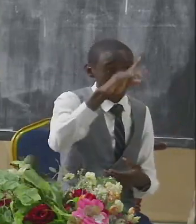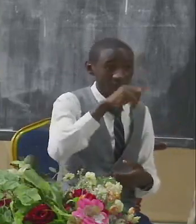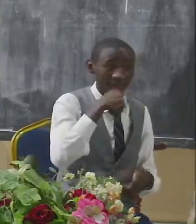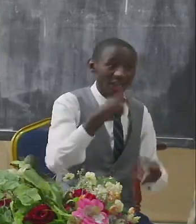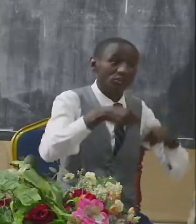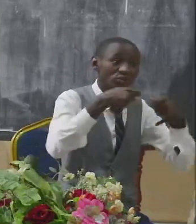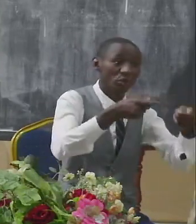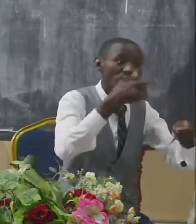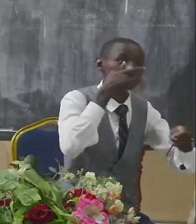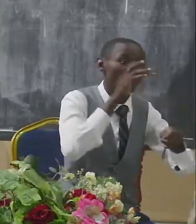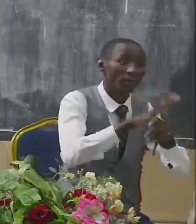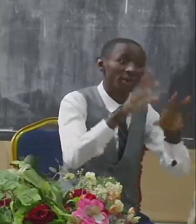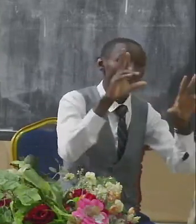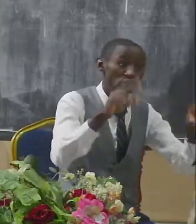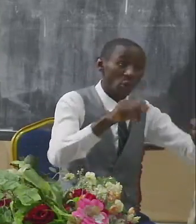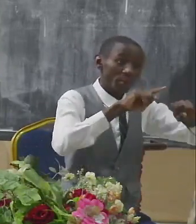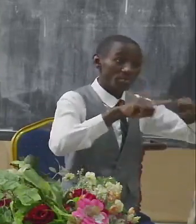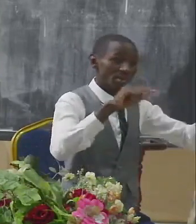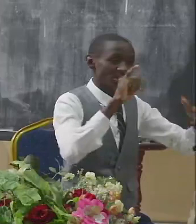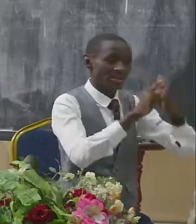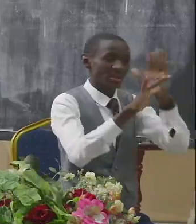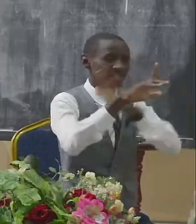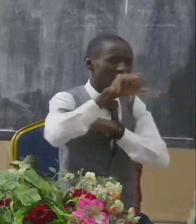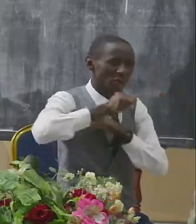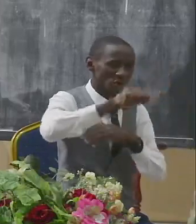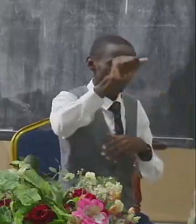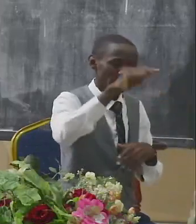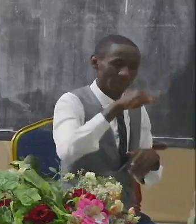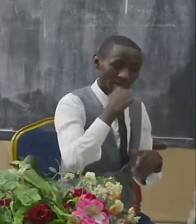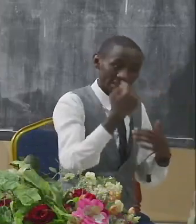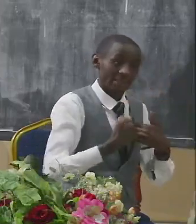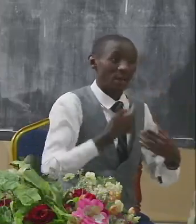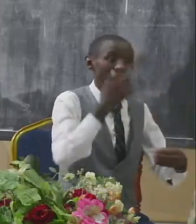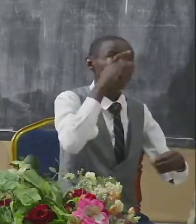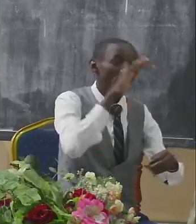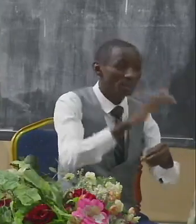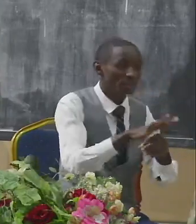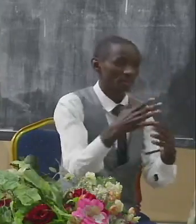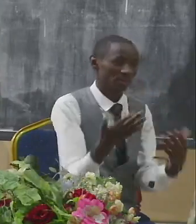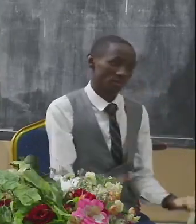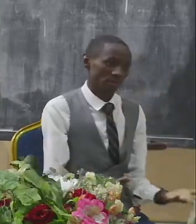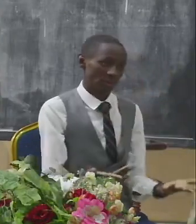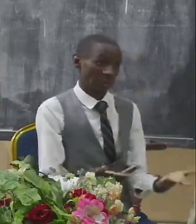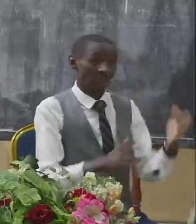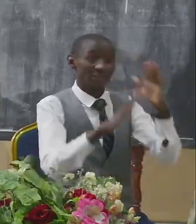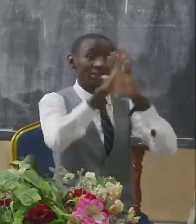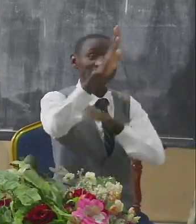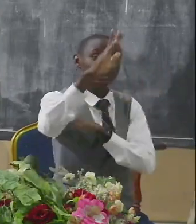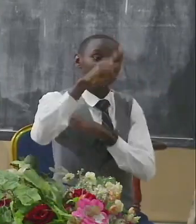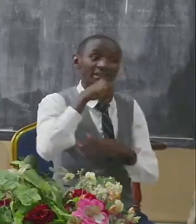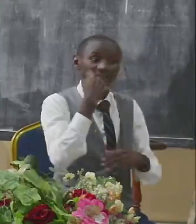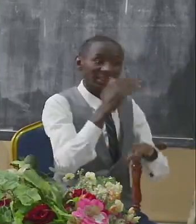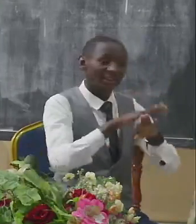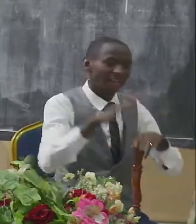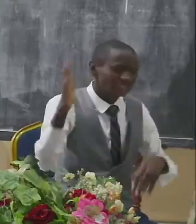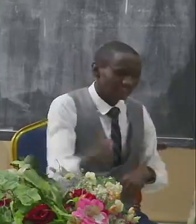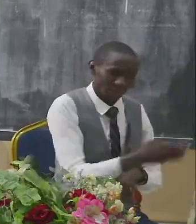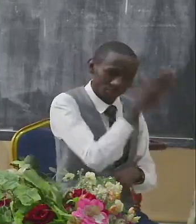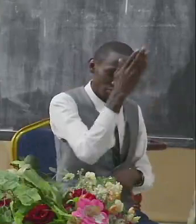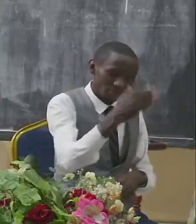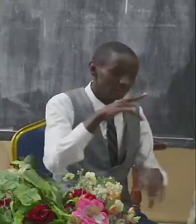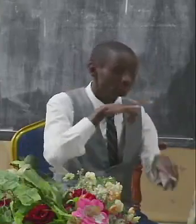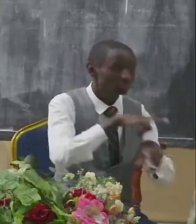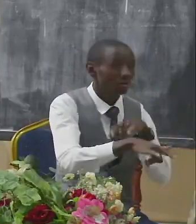Haiko mutu njo alitoa ahadi. Mais c'est Dieu lui-même lakini qui a promis. Mungu mwenyewe njo aliahidi. Le Dieu qui ne ment jamais. Mungu